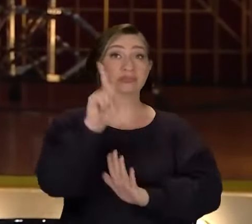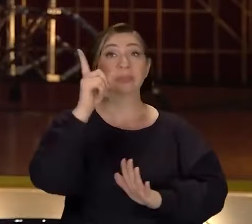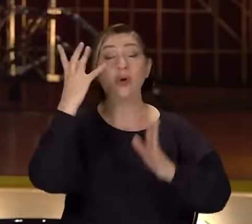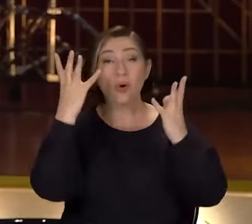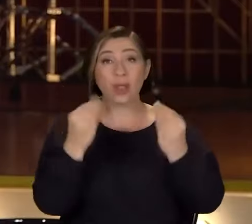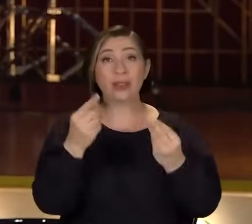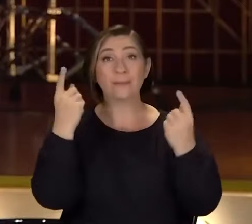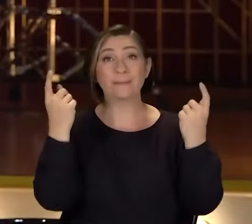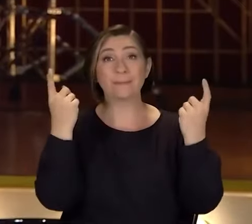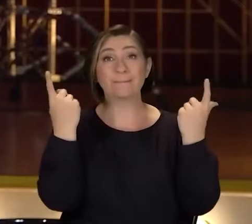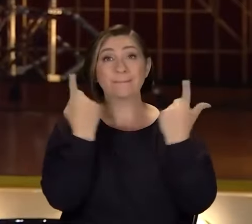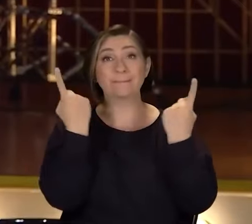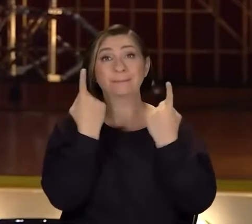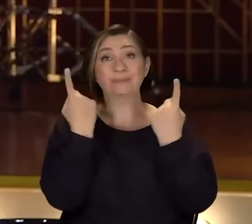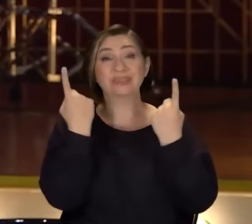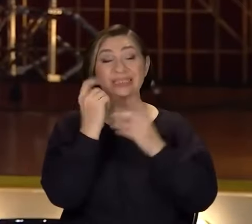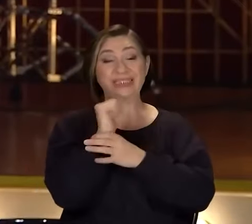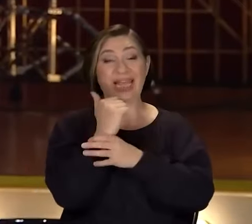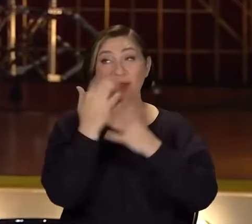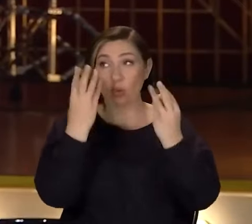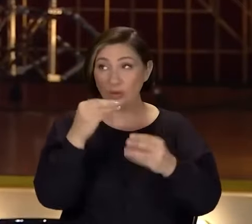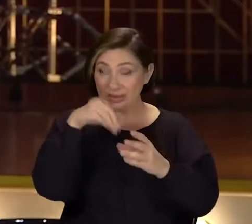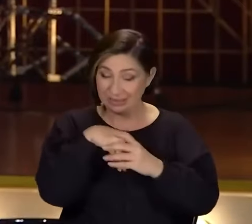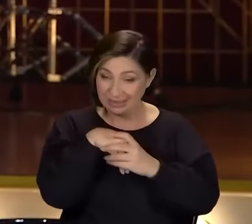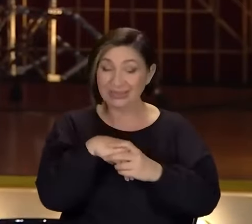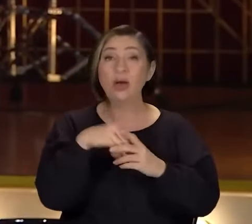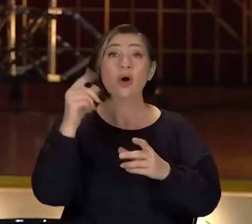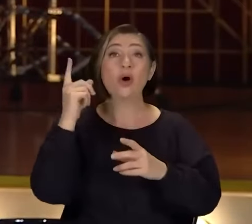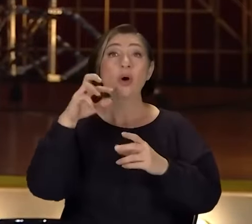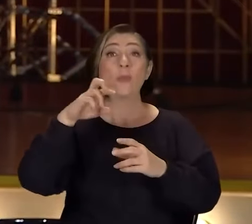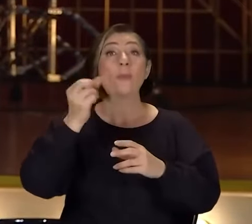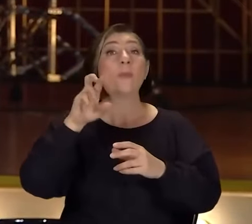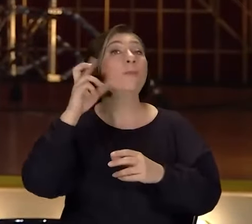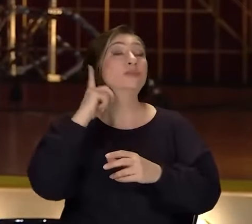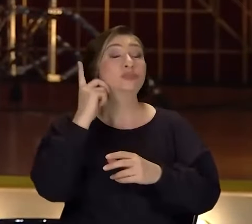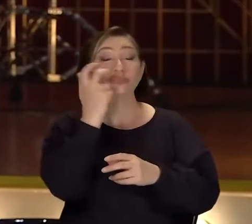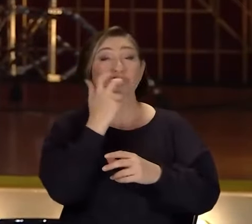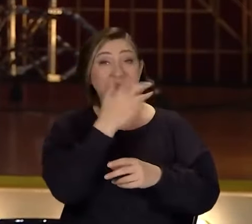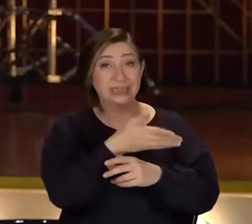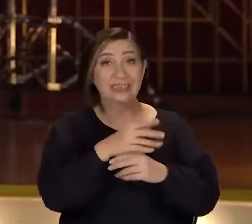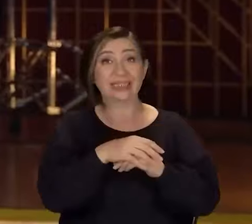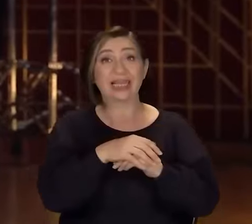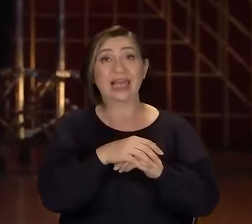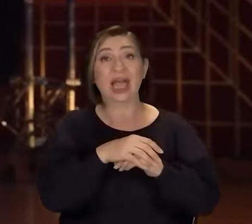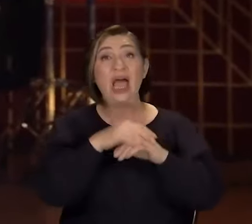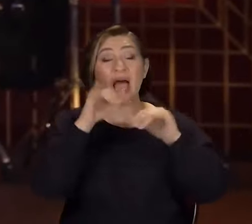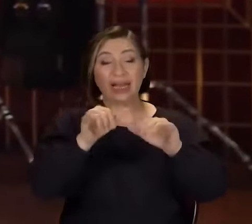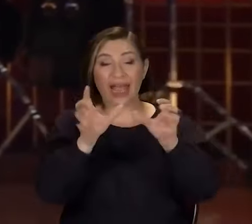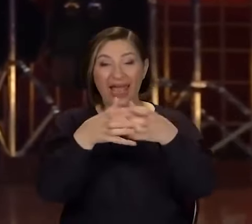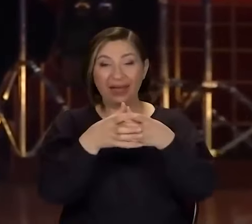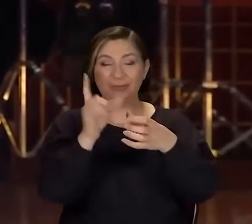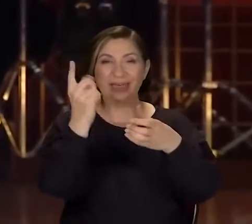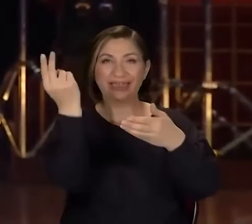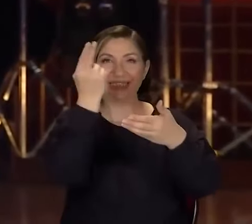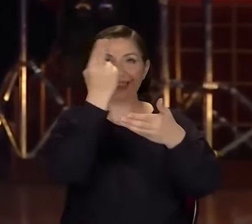bir şey olduğu için, bir sanat dalı olduğu için popüler müzik. Burada tabii yani şimdi aynı ekip bir